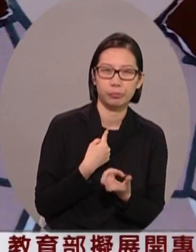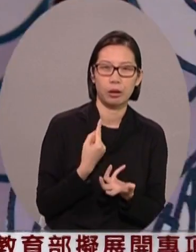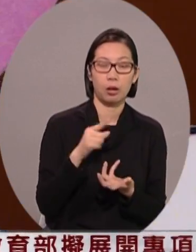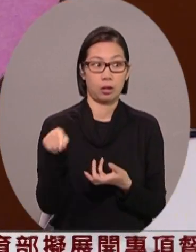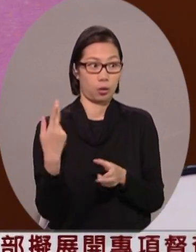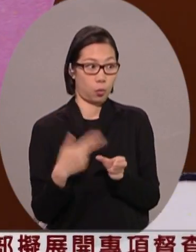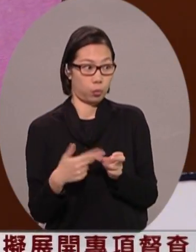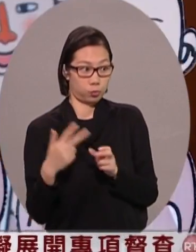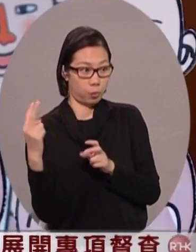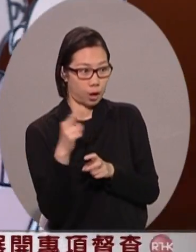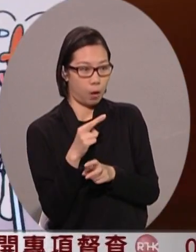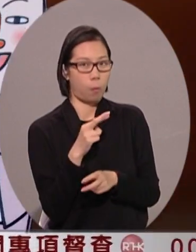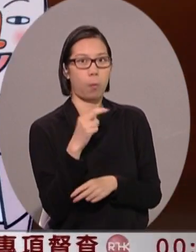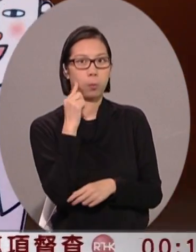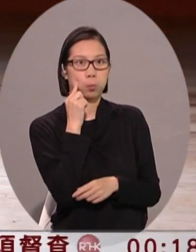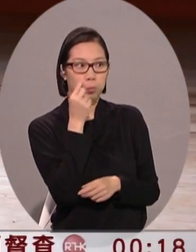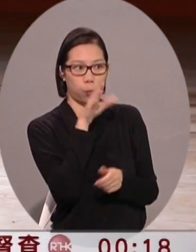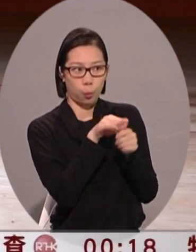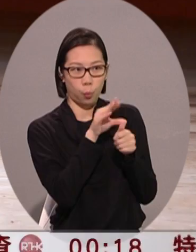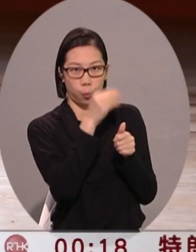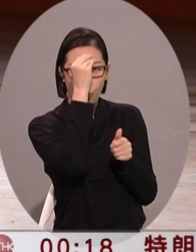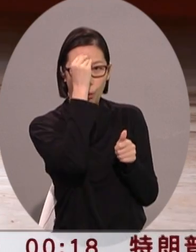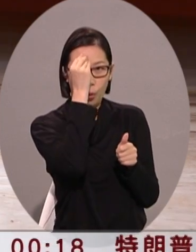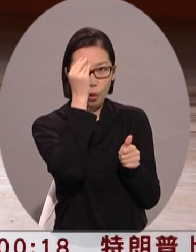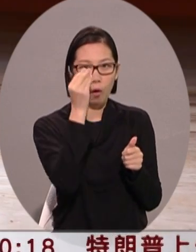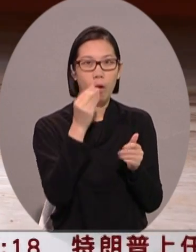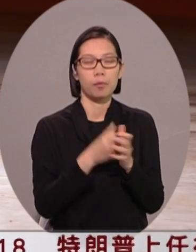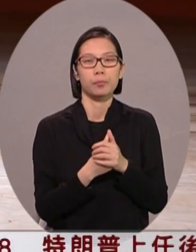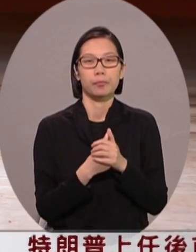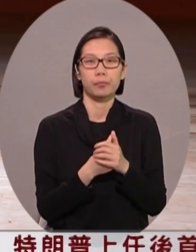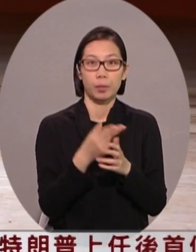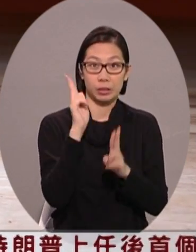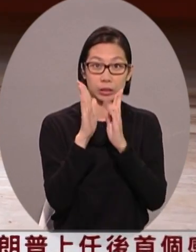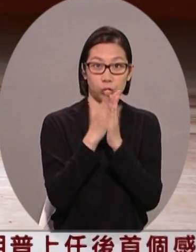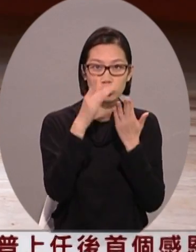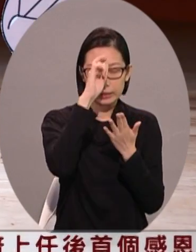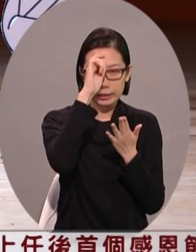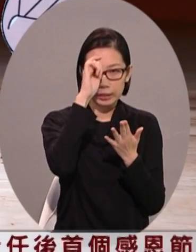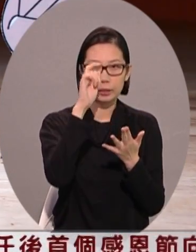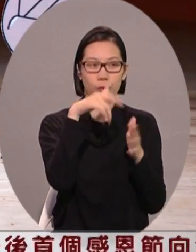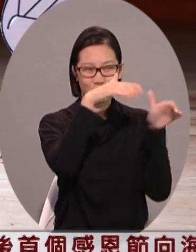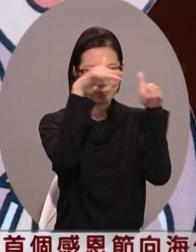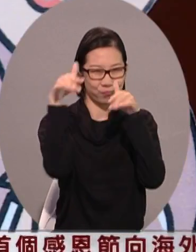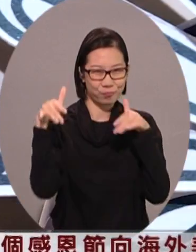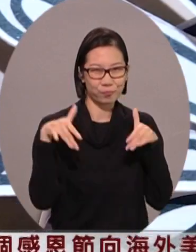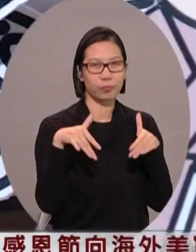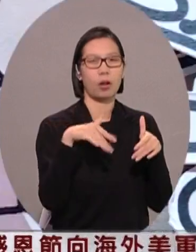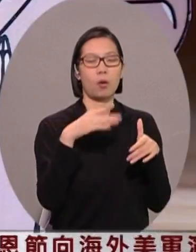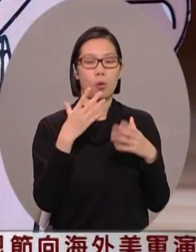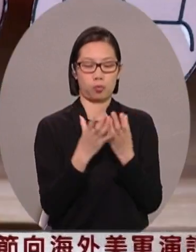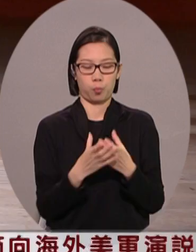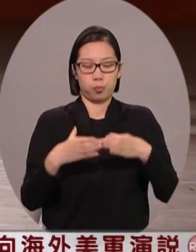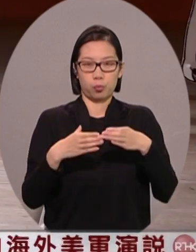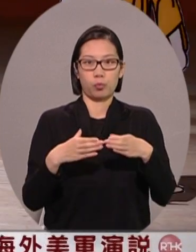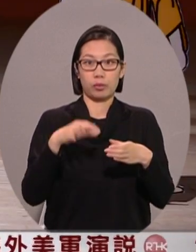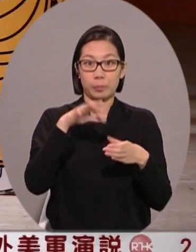尚见到咁，想有样学样。晋书记载，鸠摩罗什叫晒佢哋嚟，拎住个钵，上面放